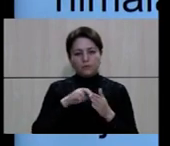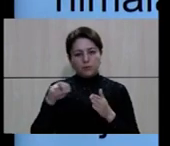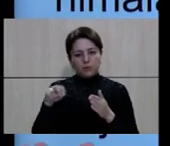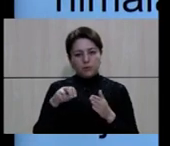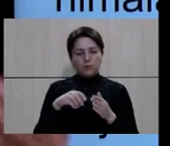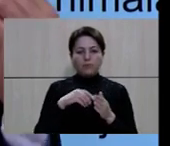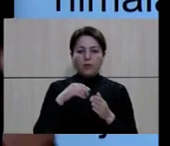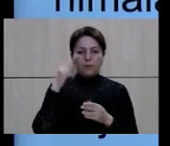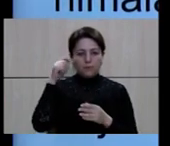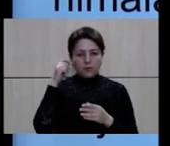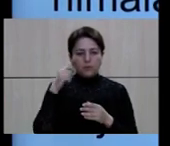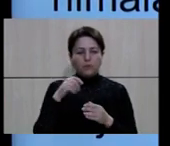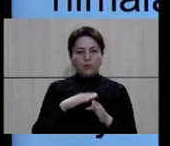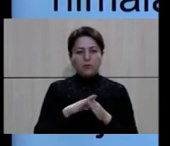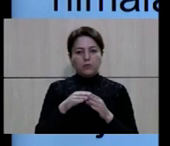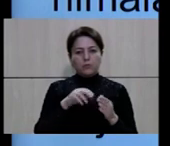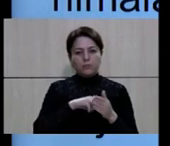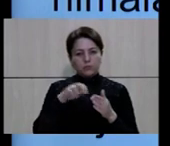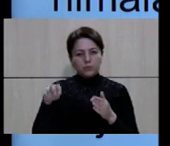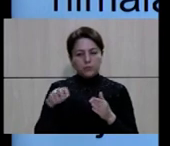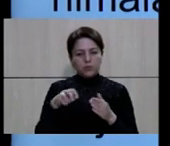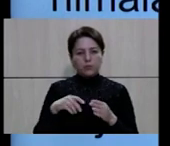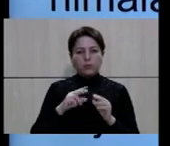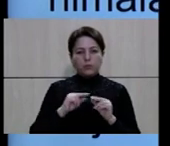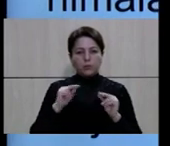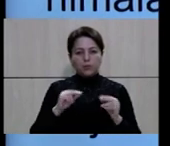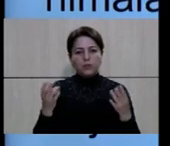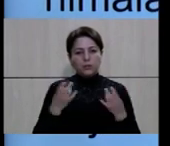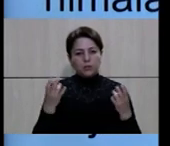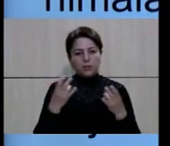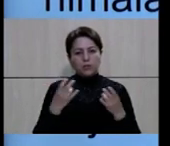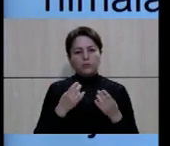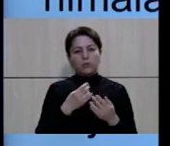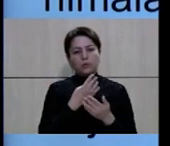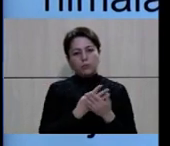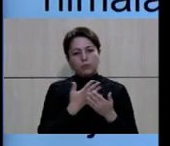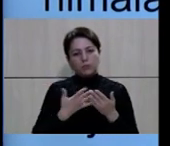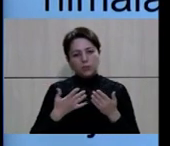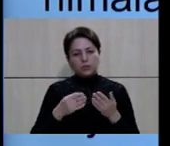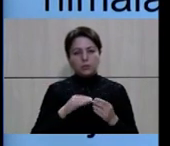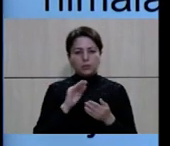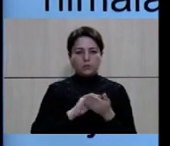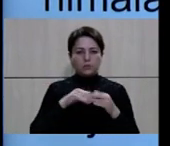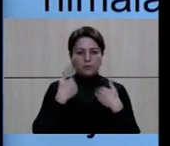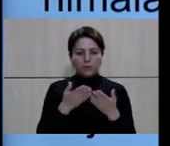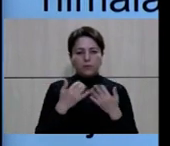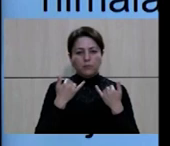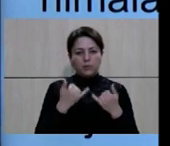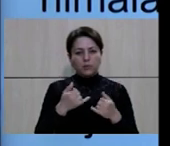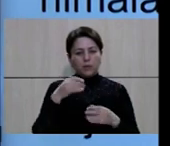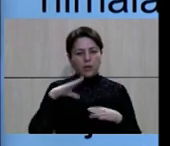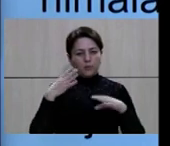syomka orqali jo'natsangiz, o'qituvchingiz sizga kerakli baholaringizni qo'yar degan umiddaman. Shuning bilan bugungi